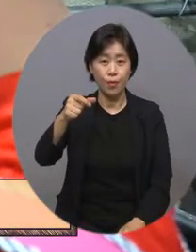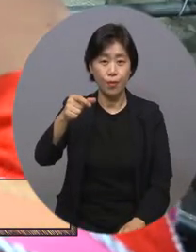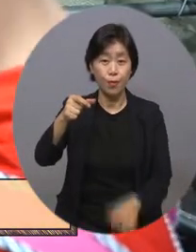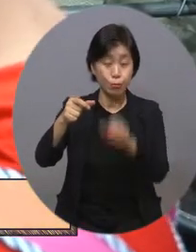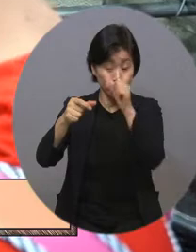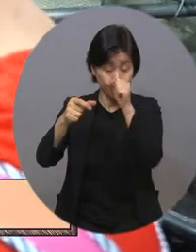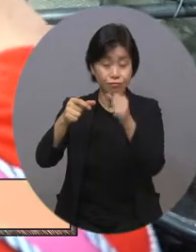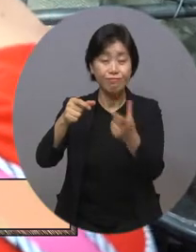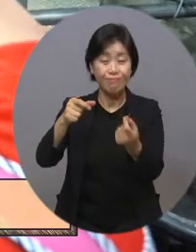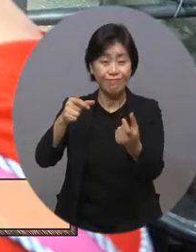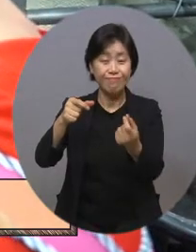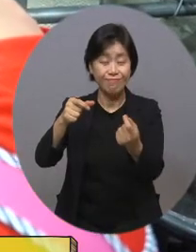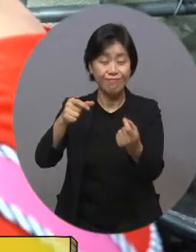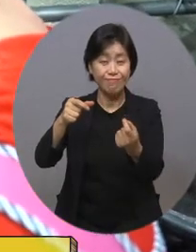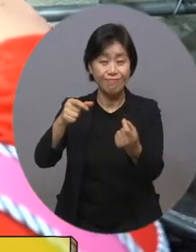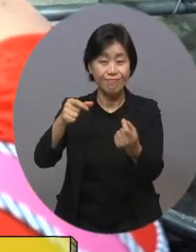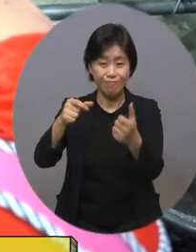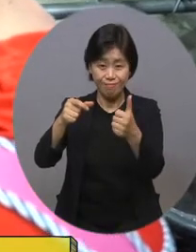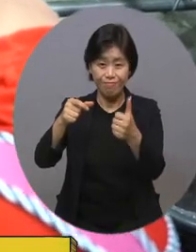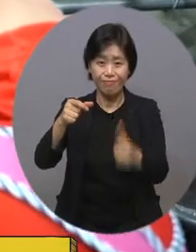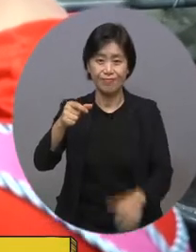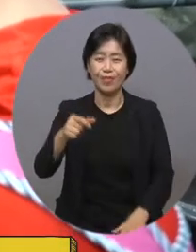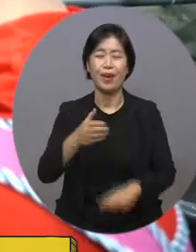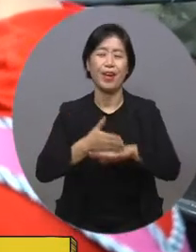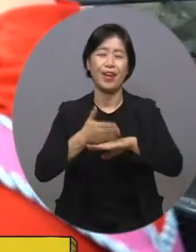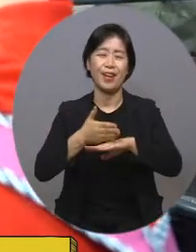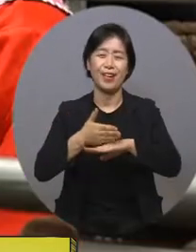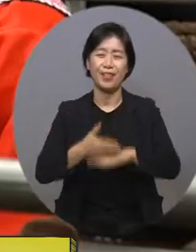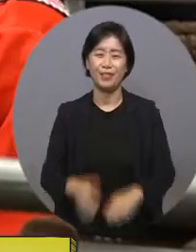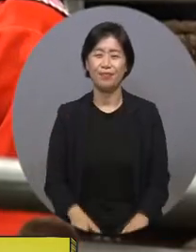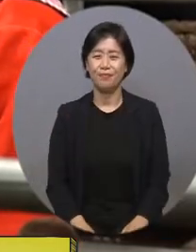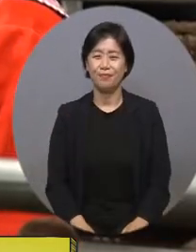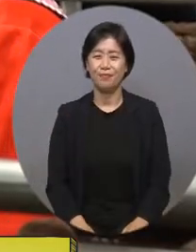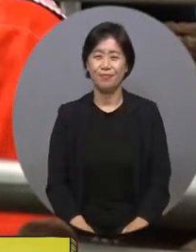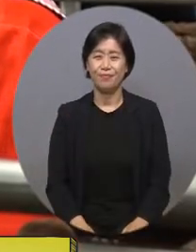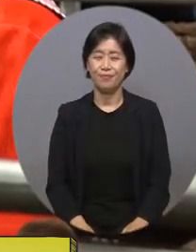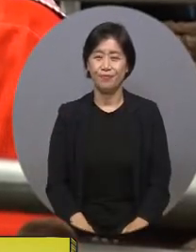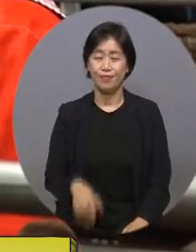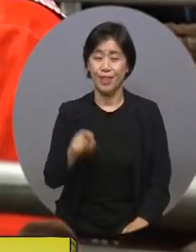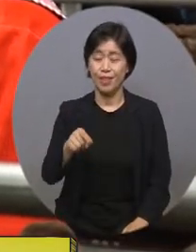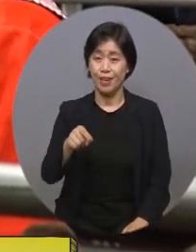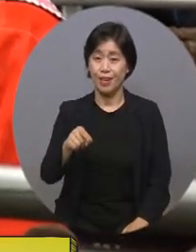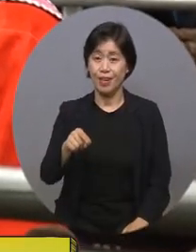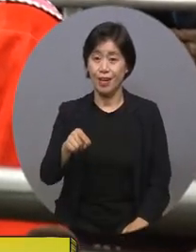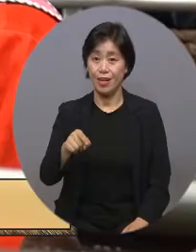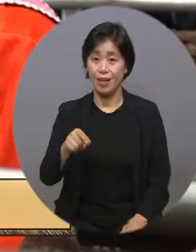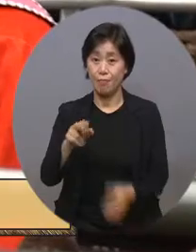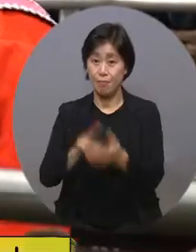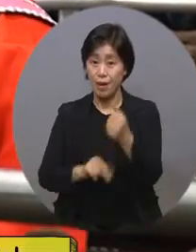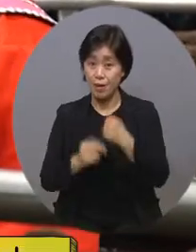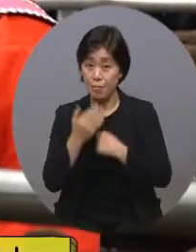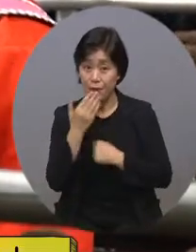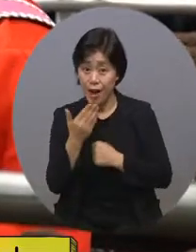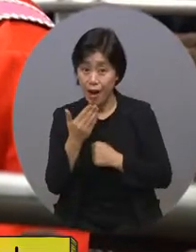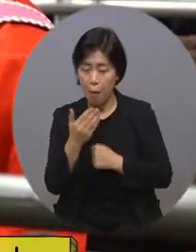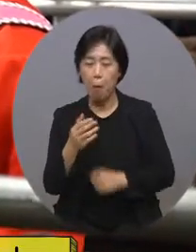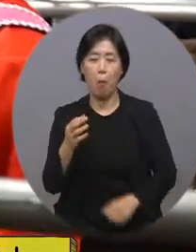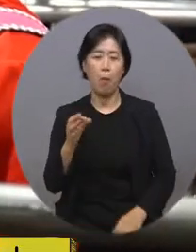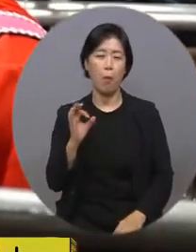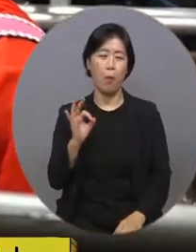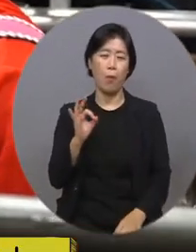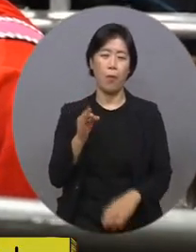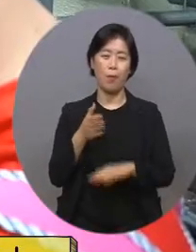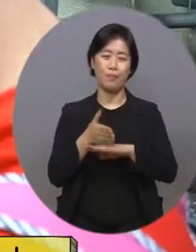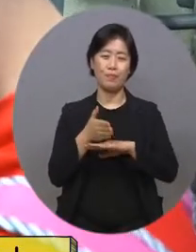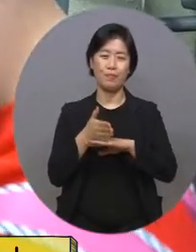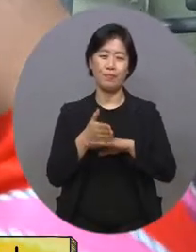저는 이거 맞아요. 이거 맞아요? 감사합니다. 지금 상품성 가치가 있나요? 네. 감사합니다,